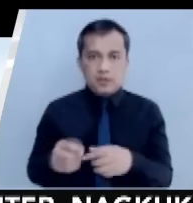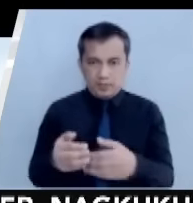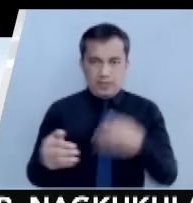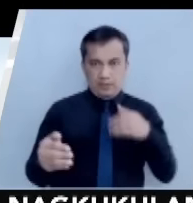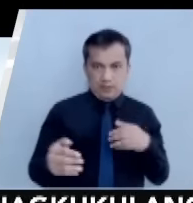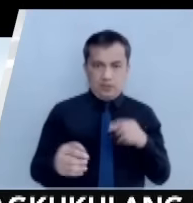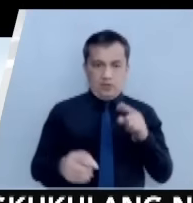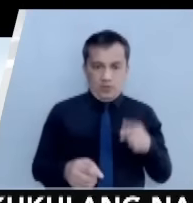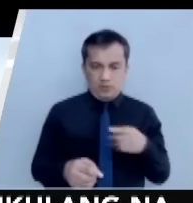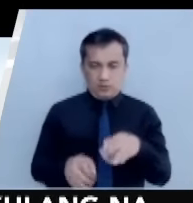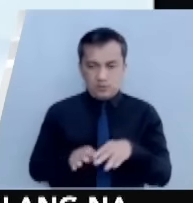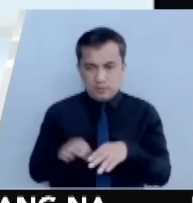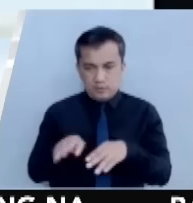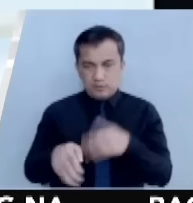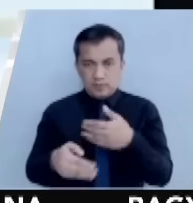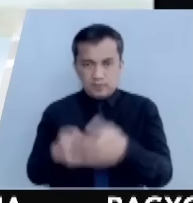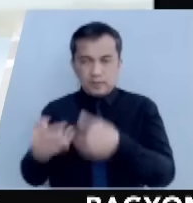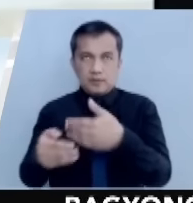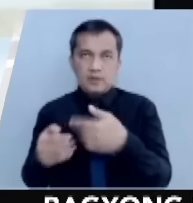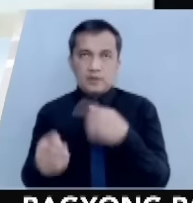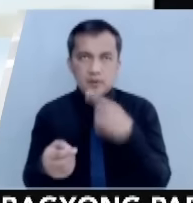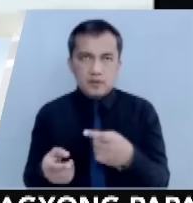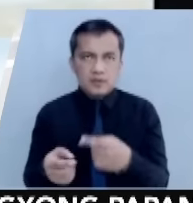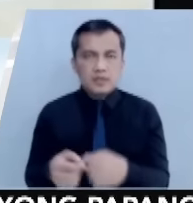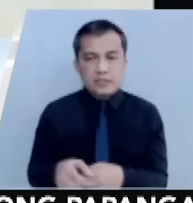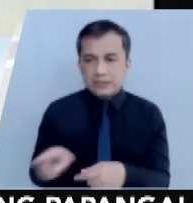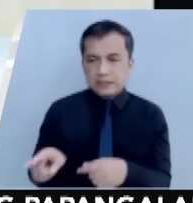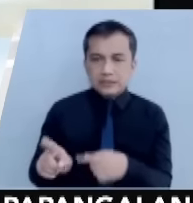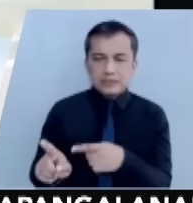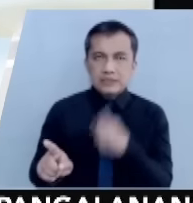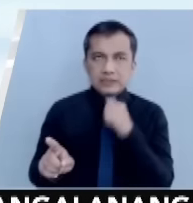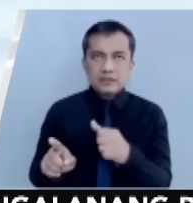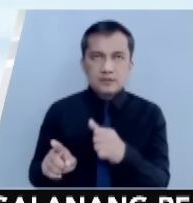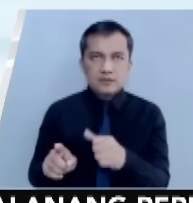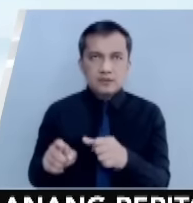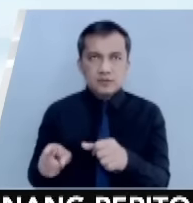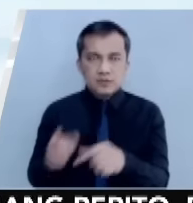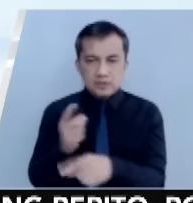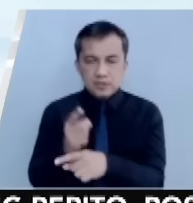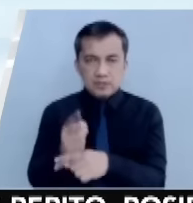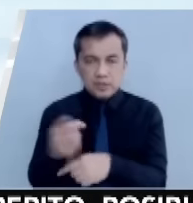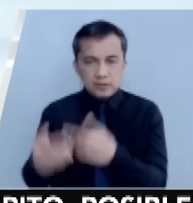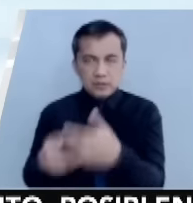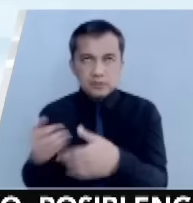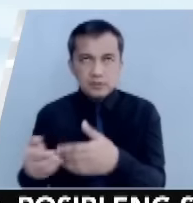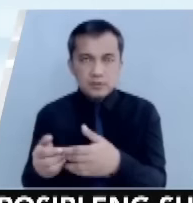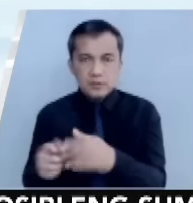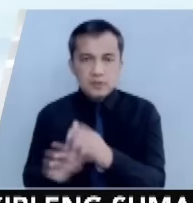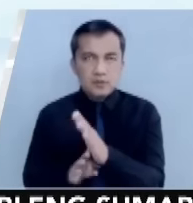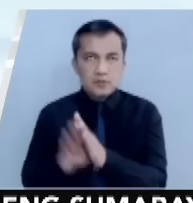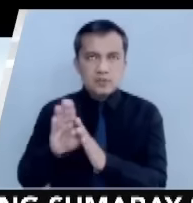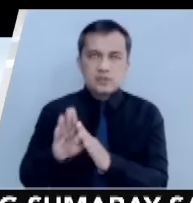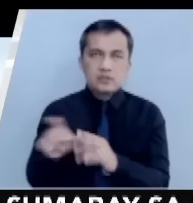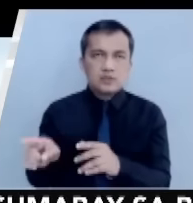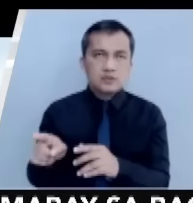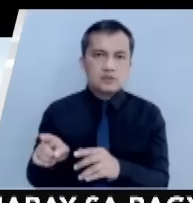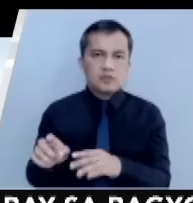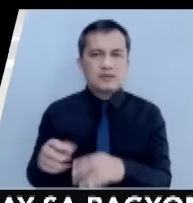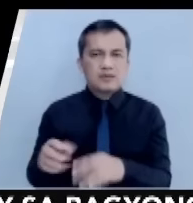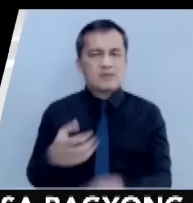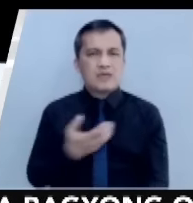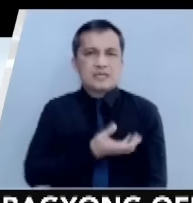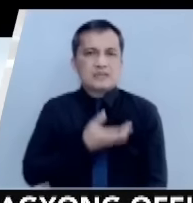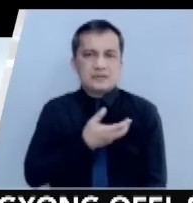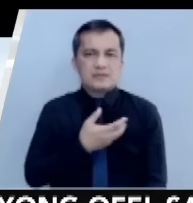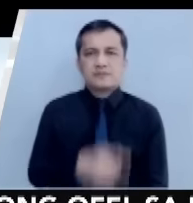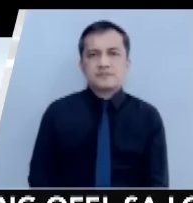view yung mga tao as pack. Kapag hindi nasunod yung tamang transition, mag-develop sila ng mga dysfunction. Samantala,